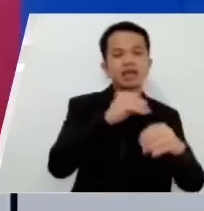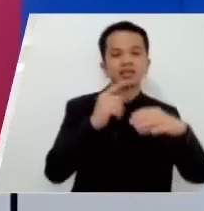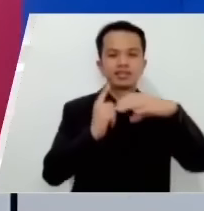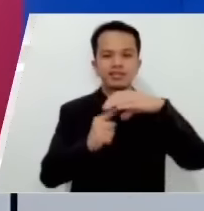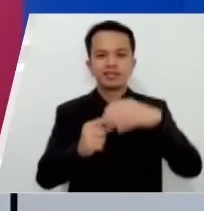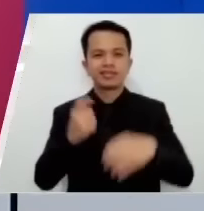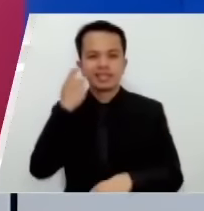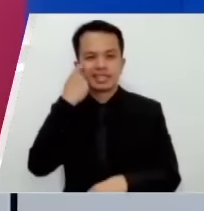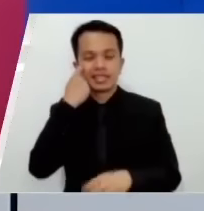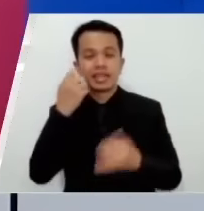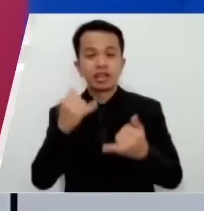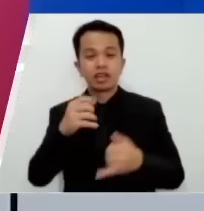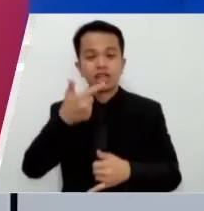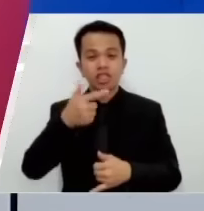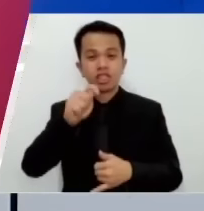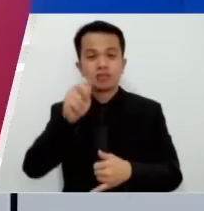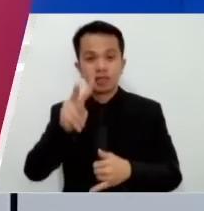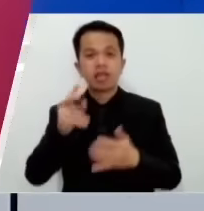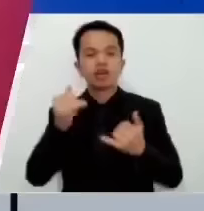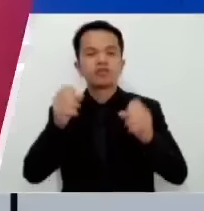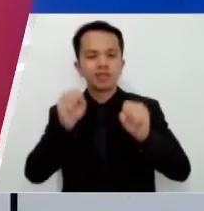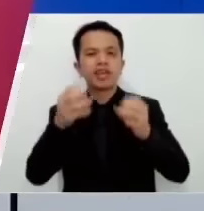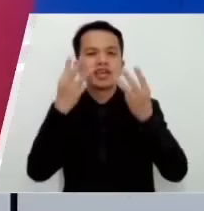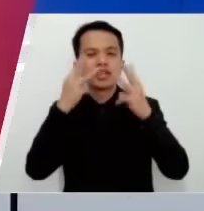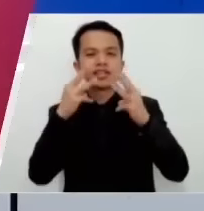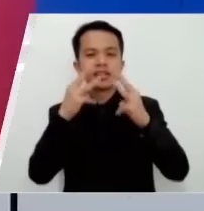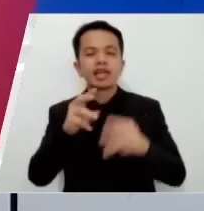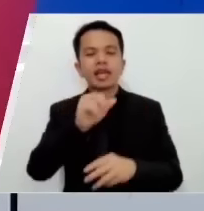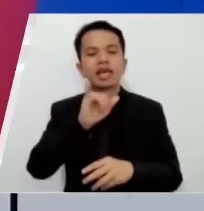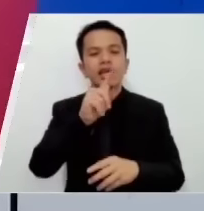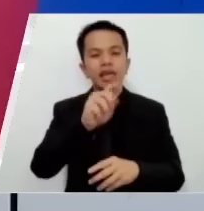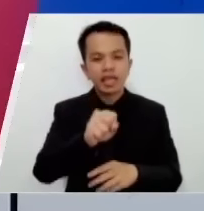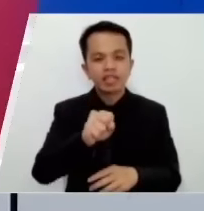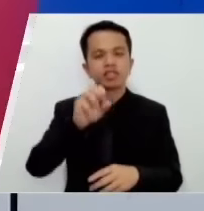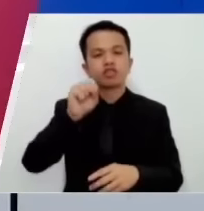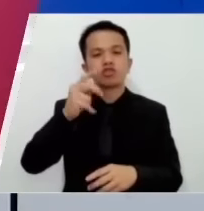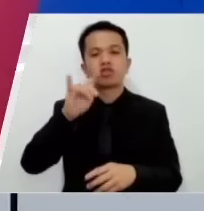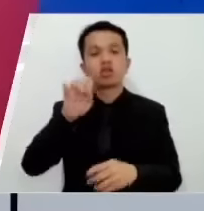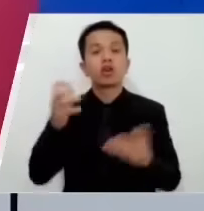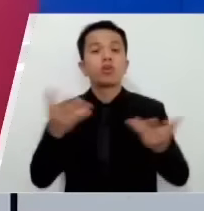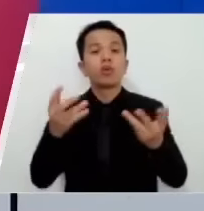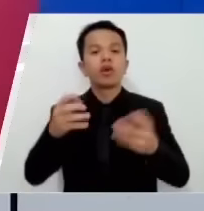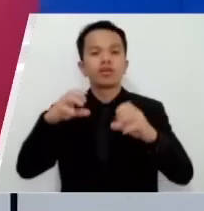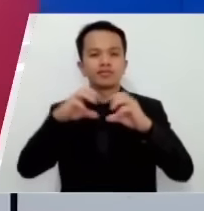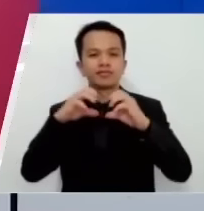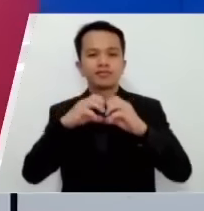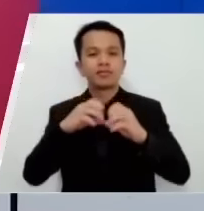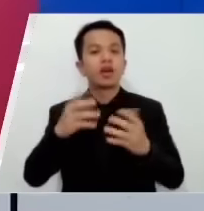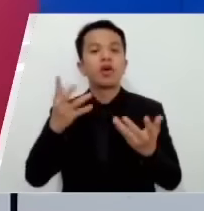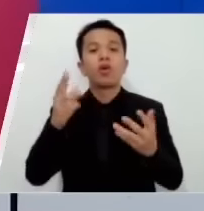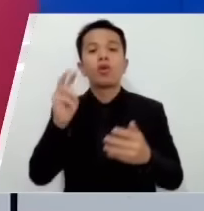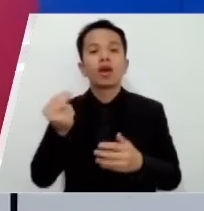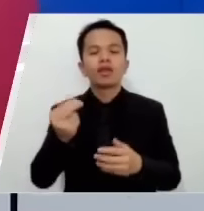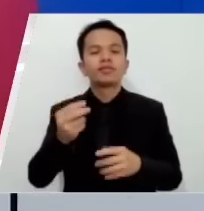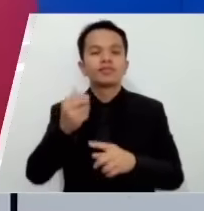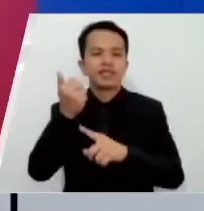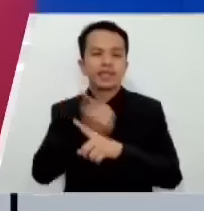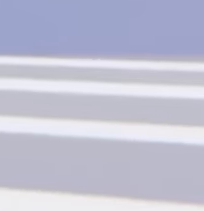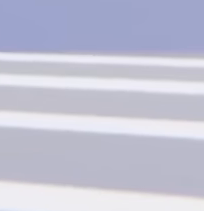GTV official na ring mapapanood ang its showtime sa GMA 7 simula April 6 saksi si